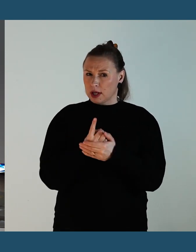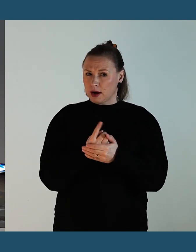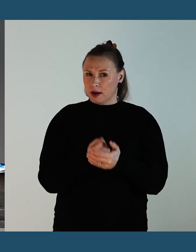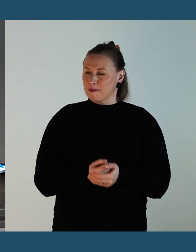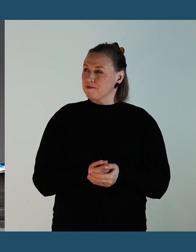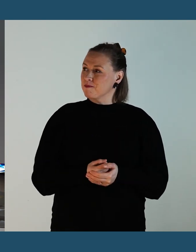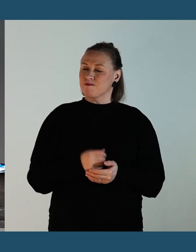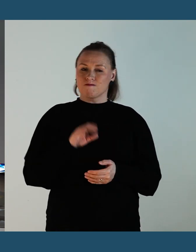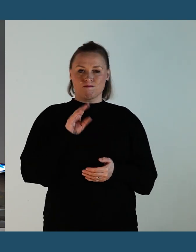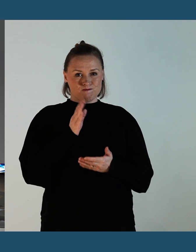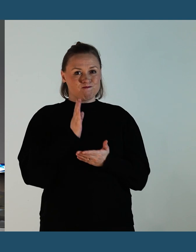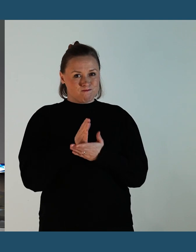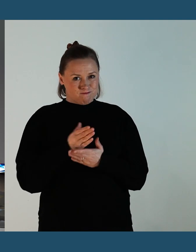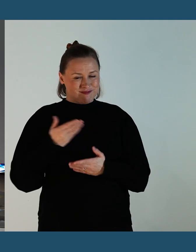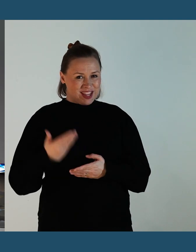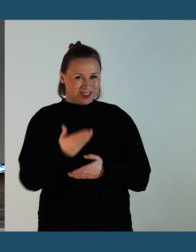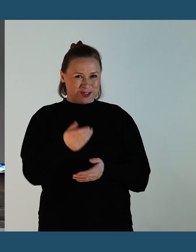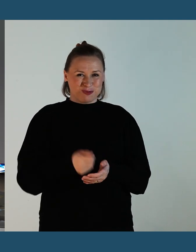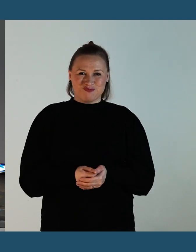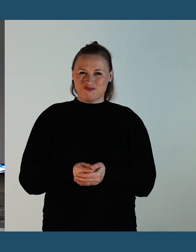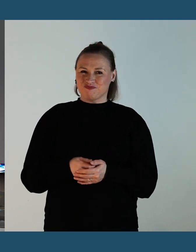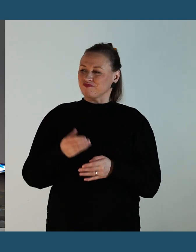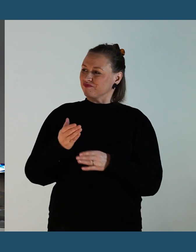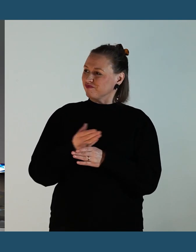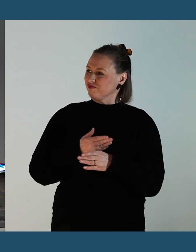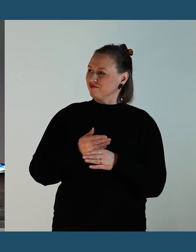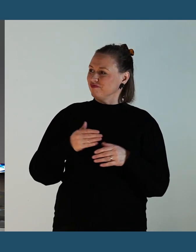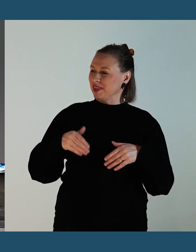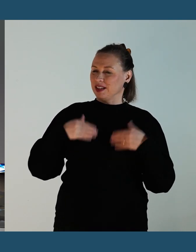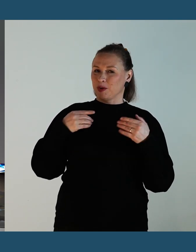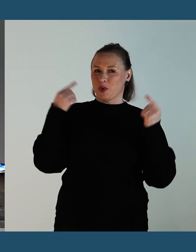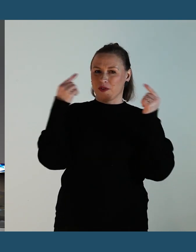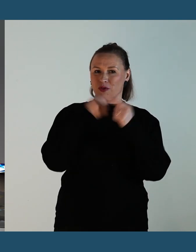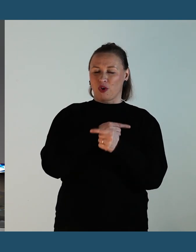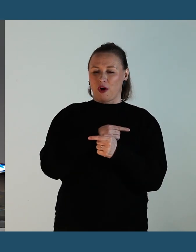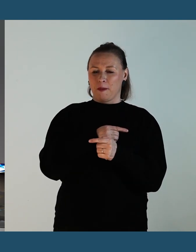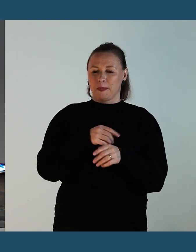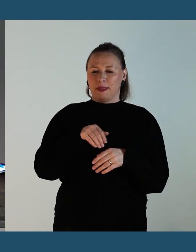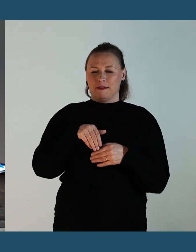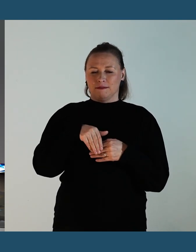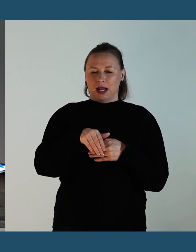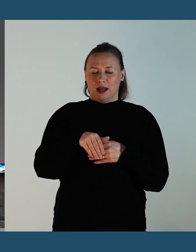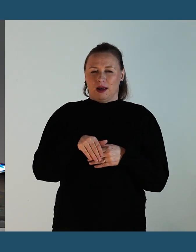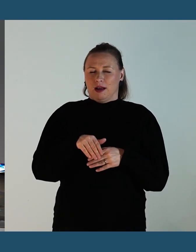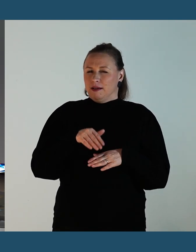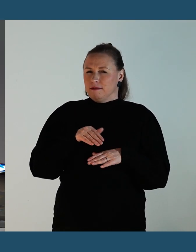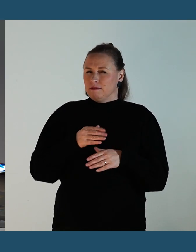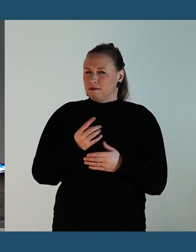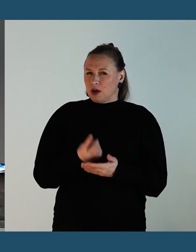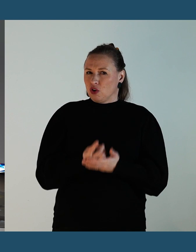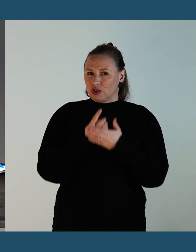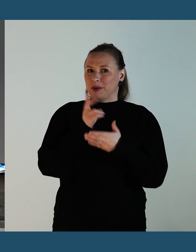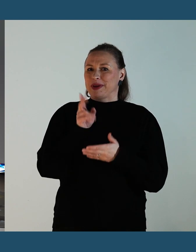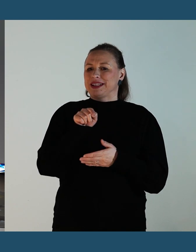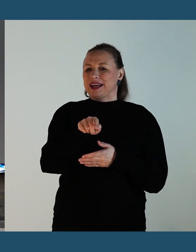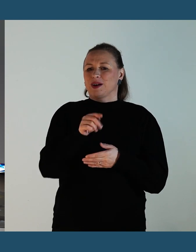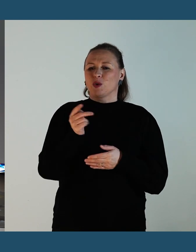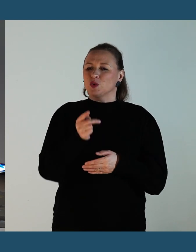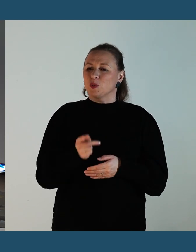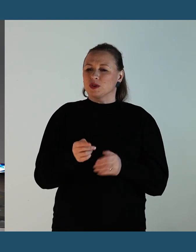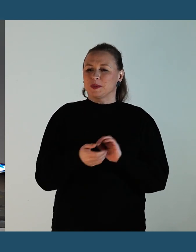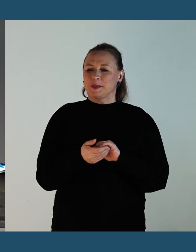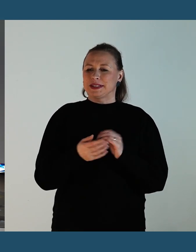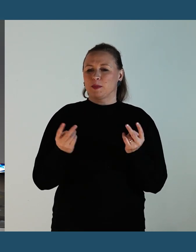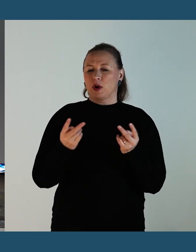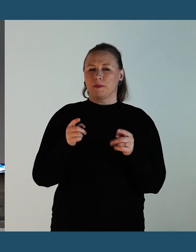kiitos. Ennen kuin annan seuraavan puheenvuoron vielä taustotan, että ehkä tässä kysymyksessä myös juuri haetaan sitä tiettyä ikään kuin kriittistä